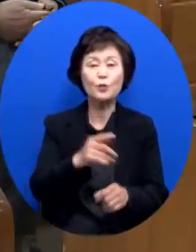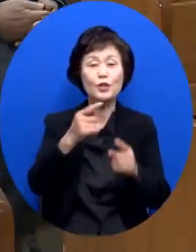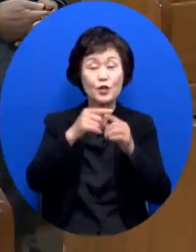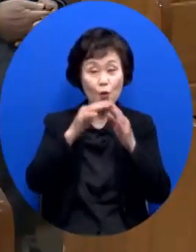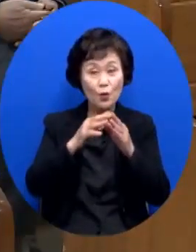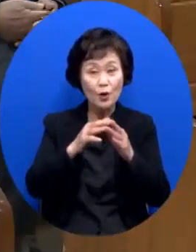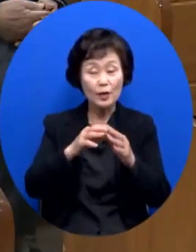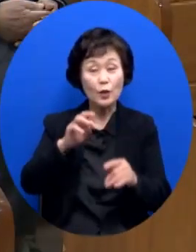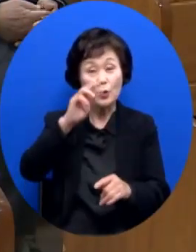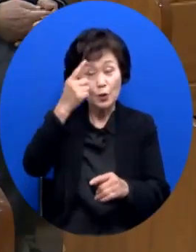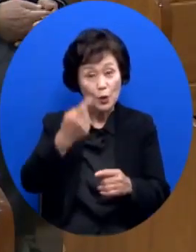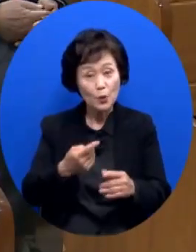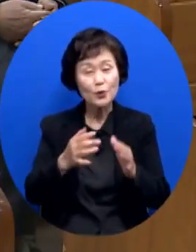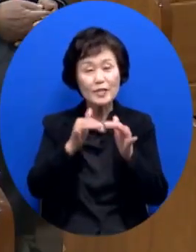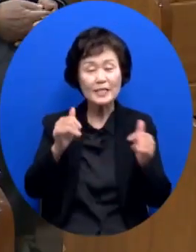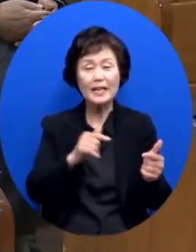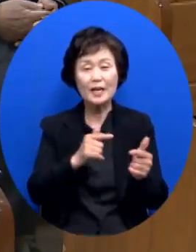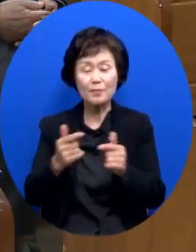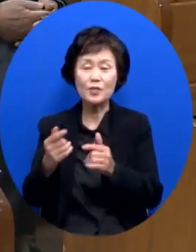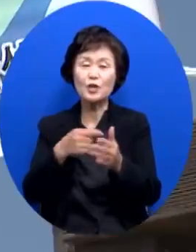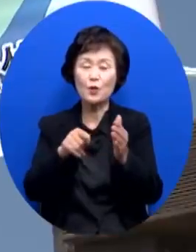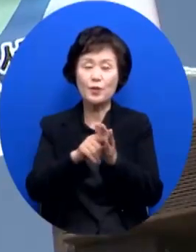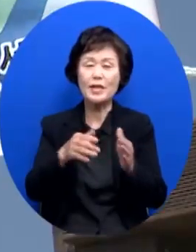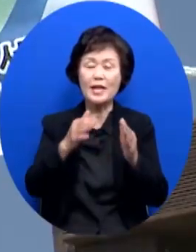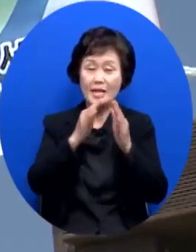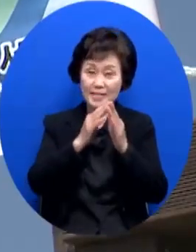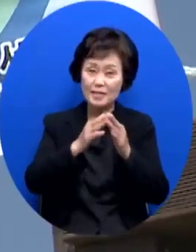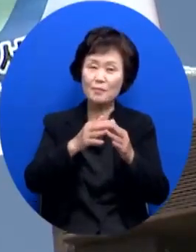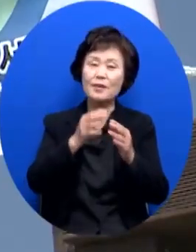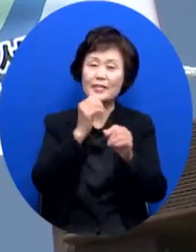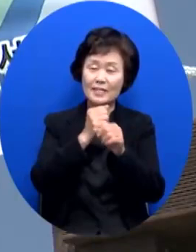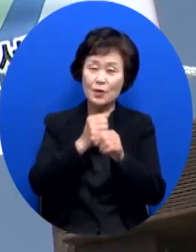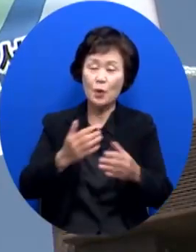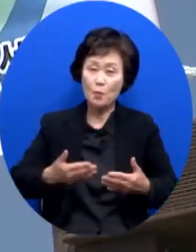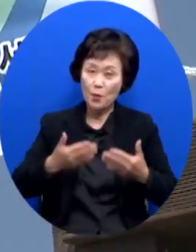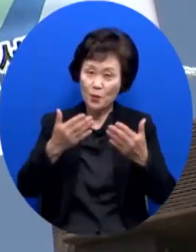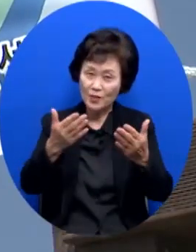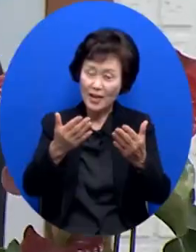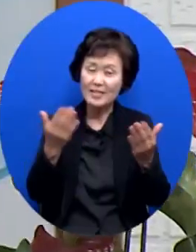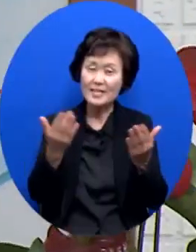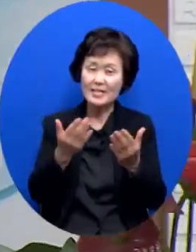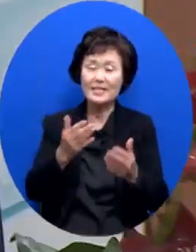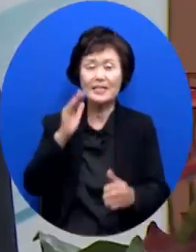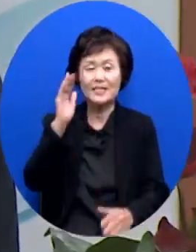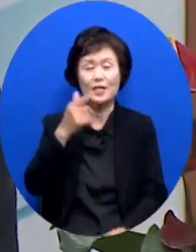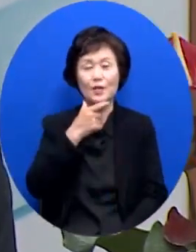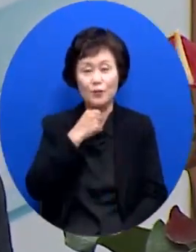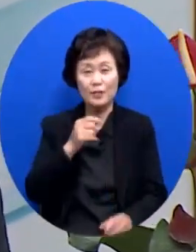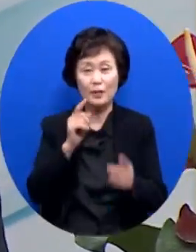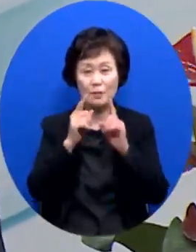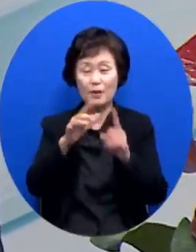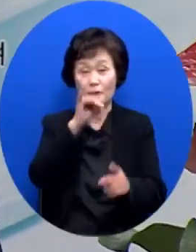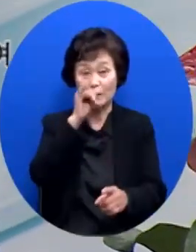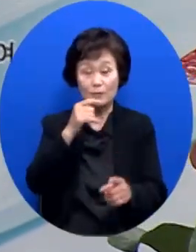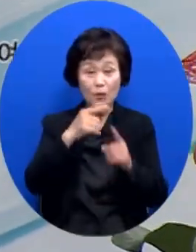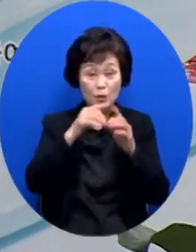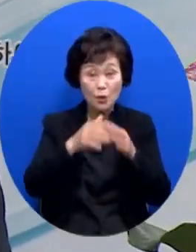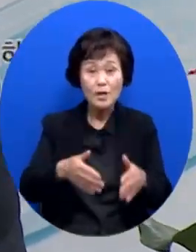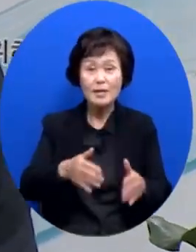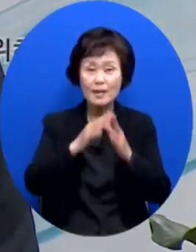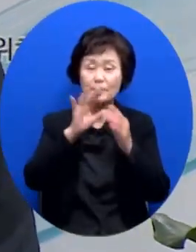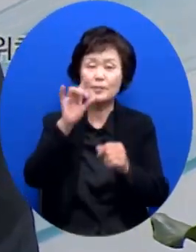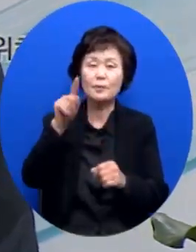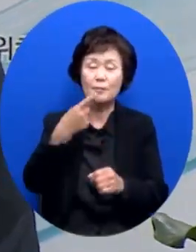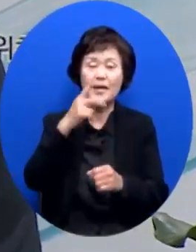귀농귀촌의 집을 통해 위로하고 봉사하는 교회가 되길 바란다고 말했습니다. 이번 귀농귀촌의 집은 포항 성법교회 창립 120주년을